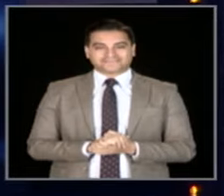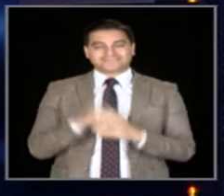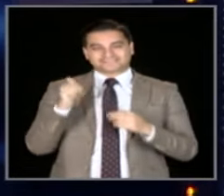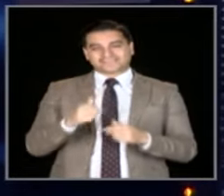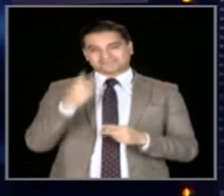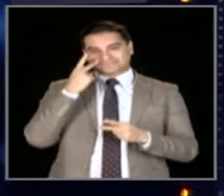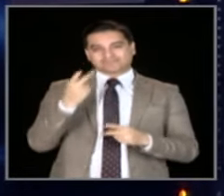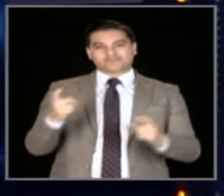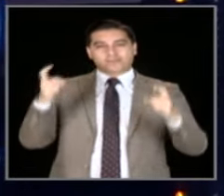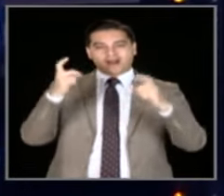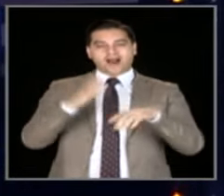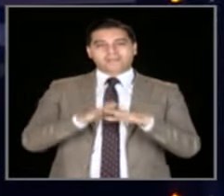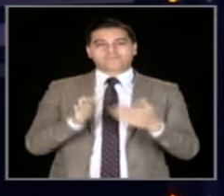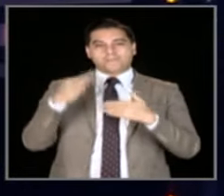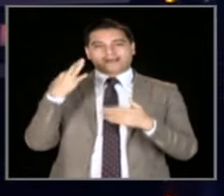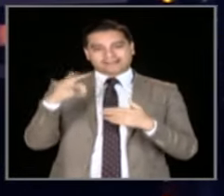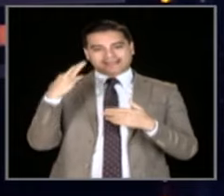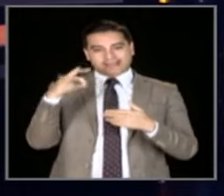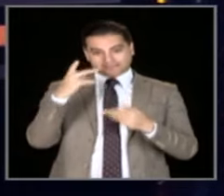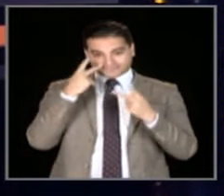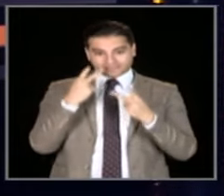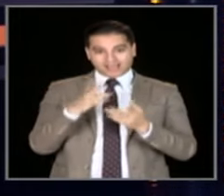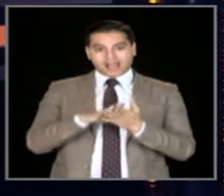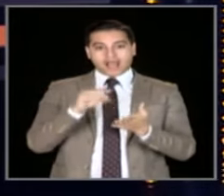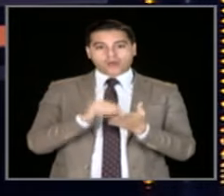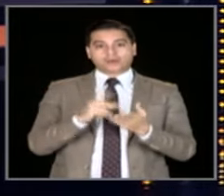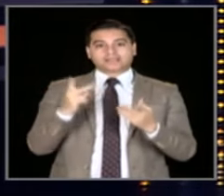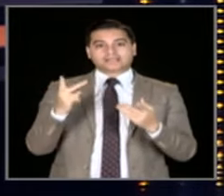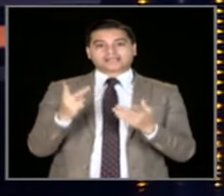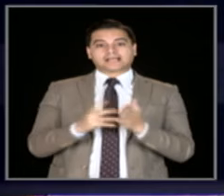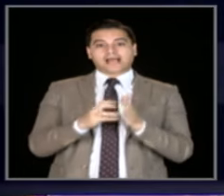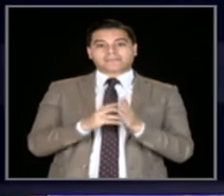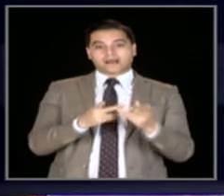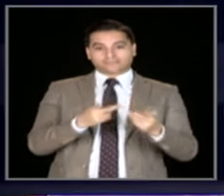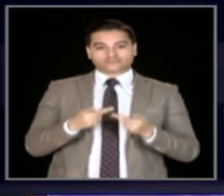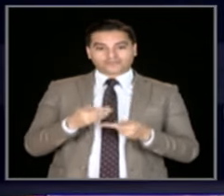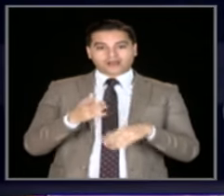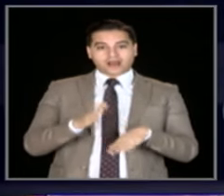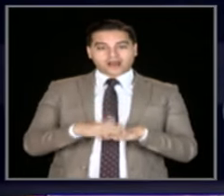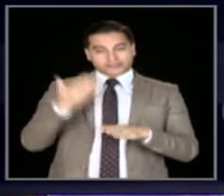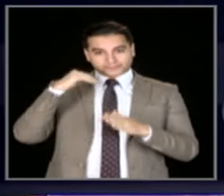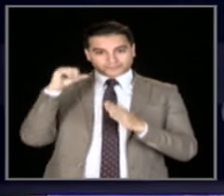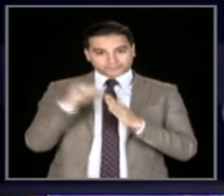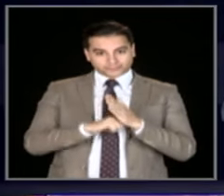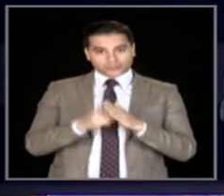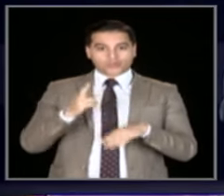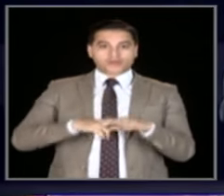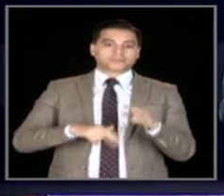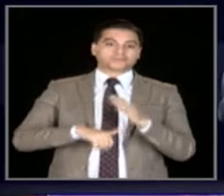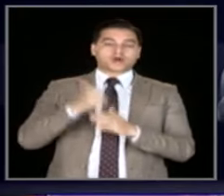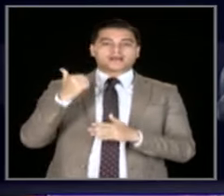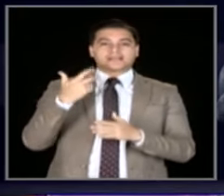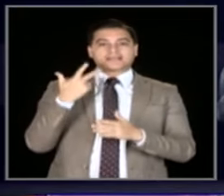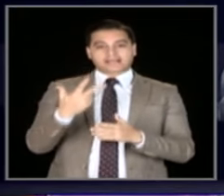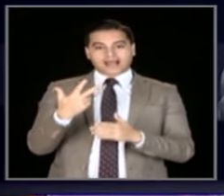النهاردة عندنا مباراة في المربع الذهبي. أول جامعة مشرفانا في الاستوديو اتهزموا في مباراة وكسبوا